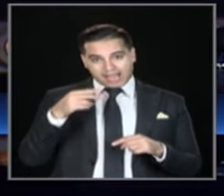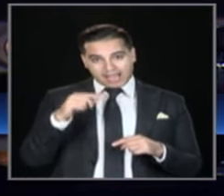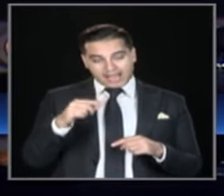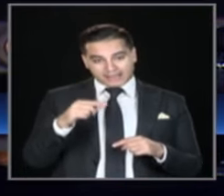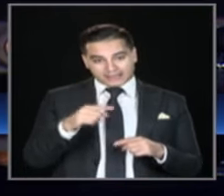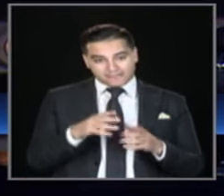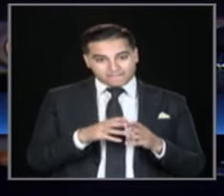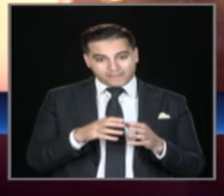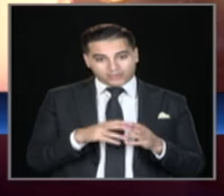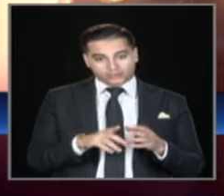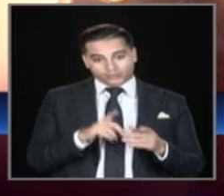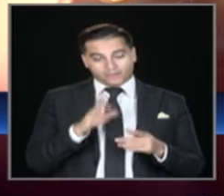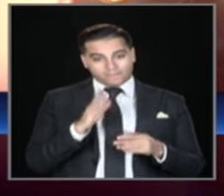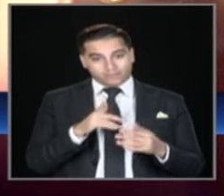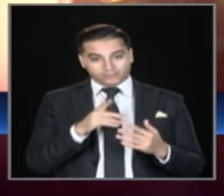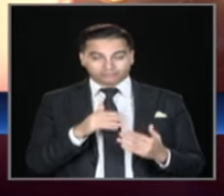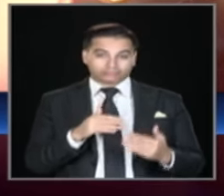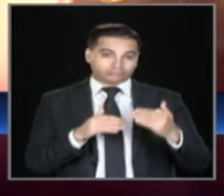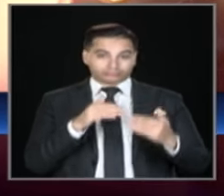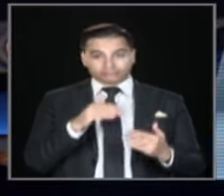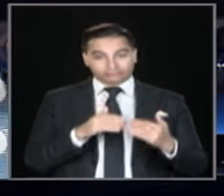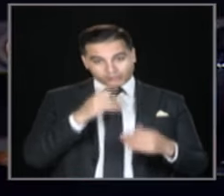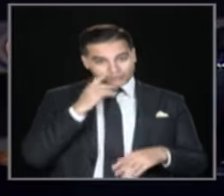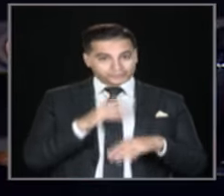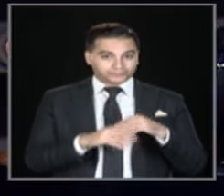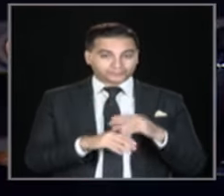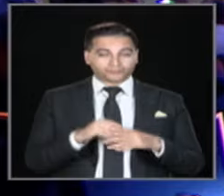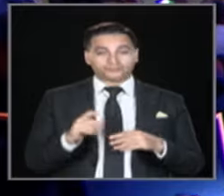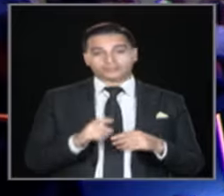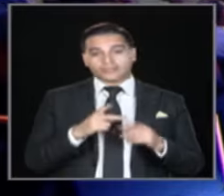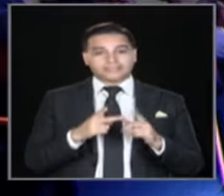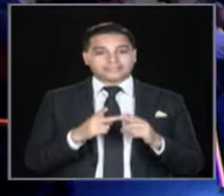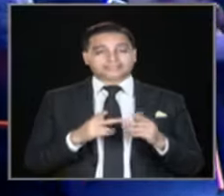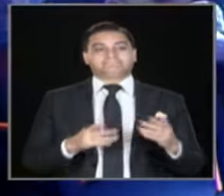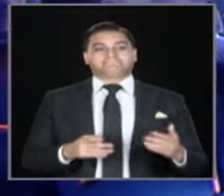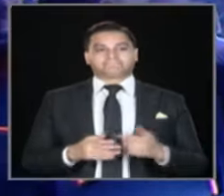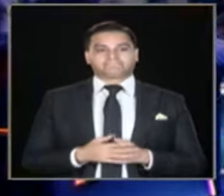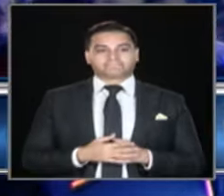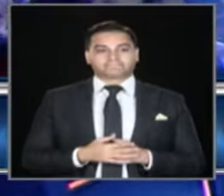وكده انت ممكن تتقدم بهدفين السؤال التاني